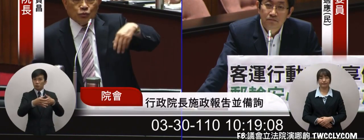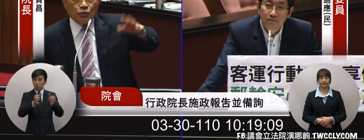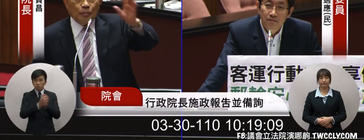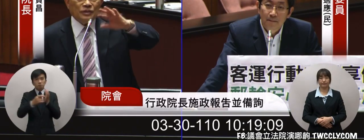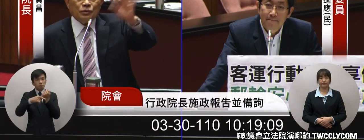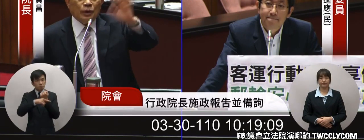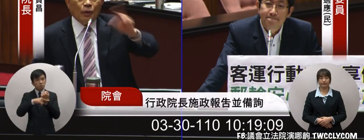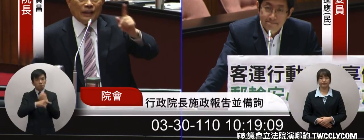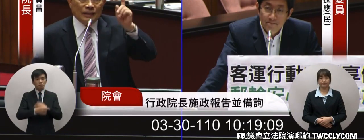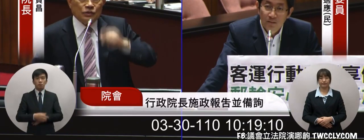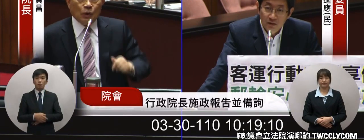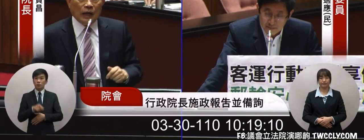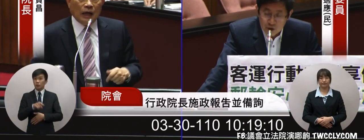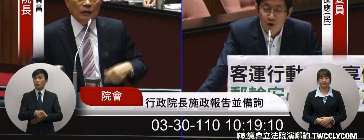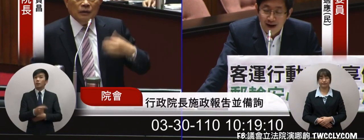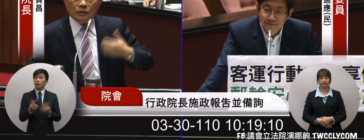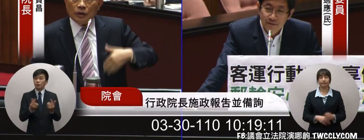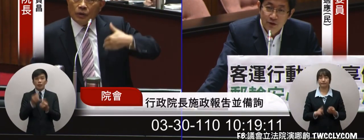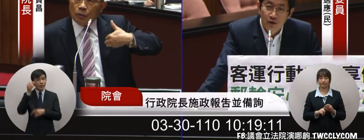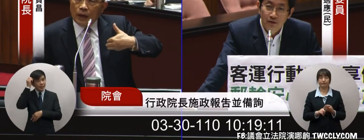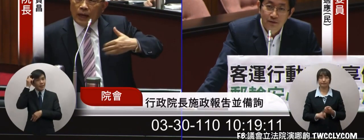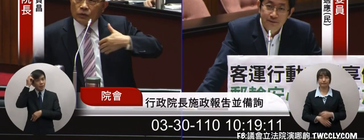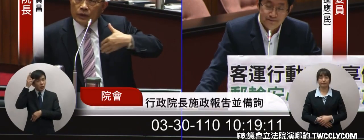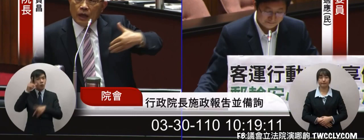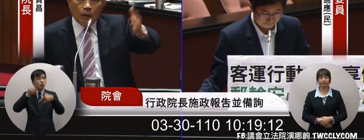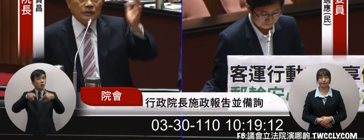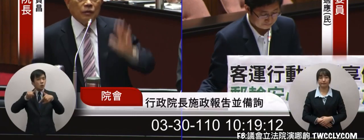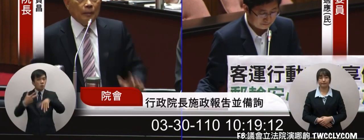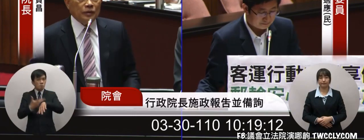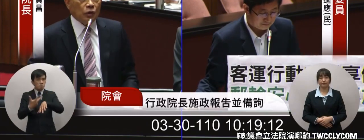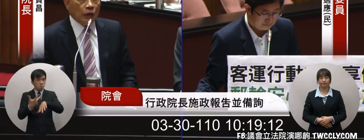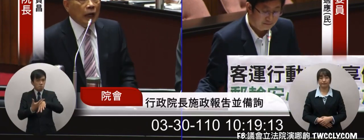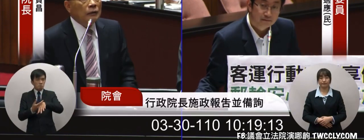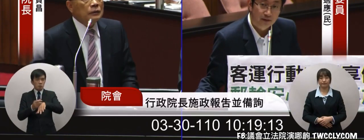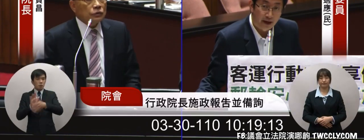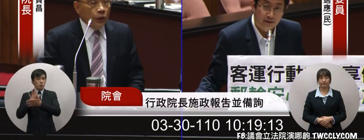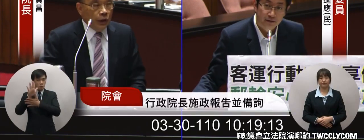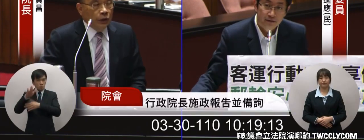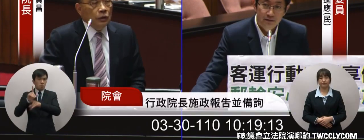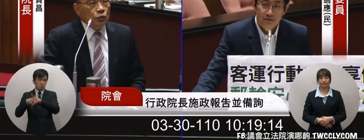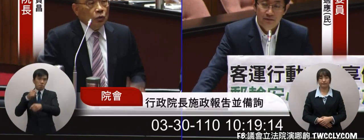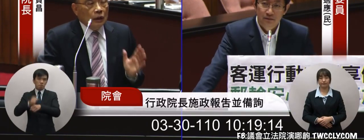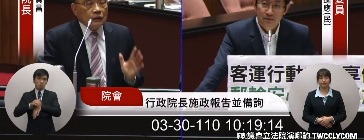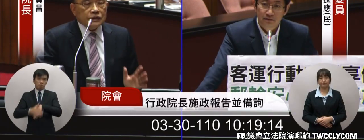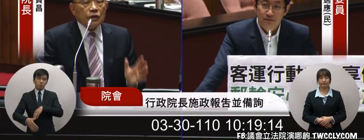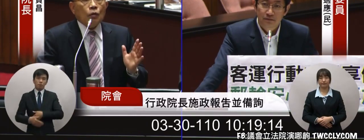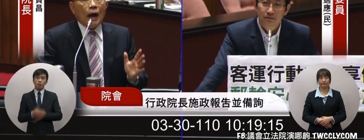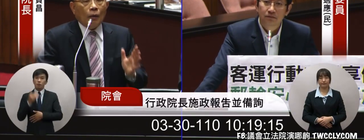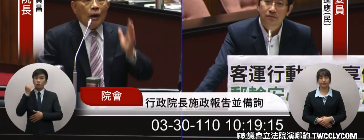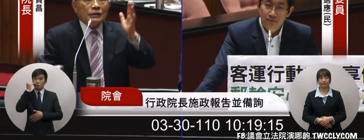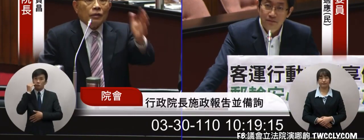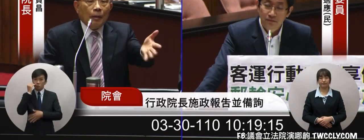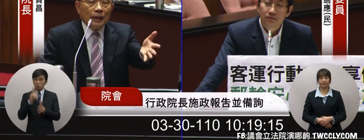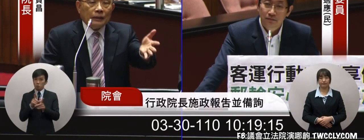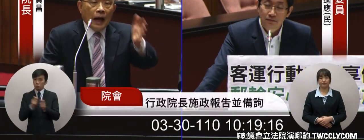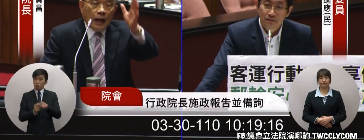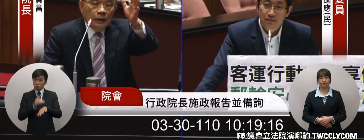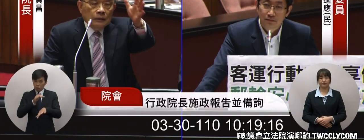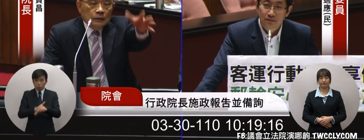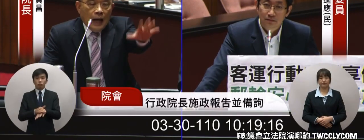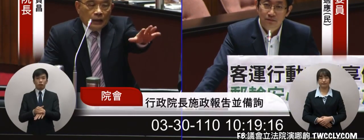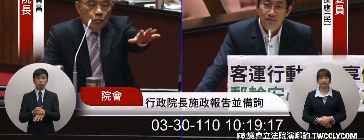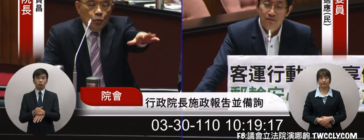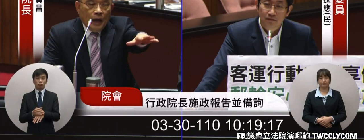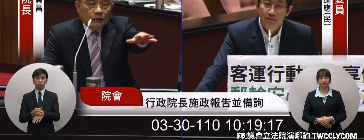也是屬於我們智慧化的一種沒錯啊因為未來都應該往車方面走啦所以如果能盡快往車方面